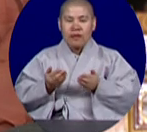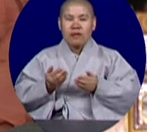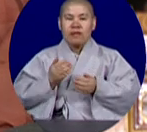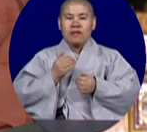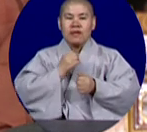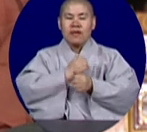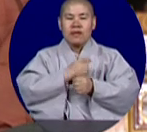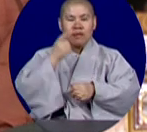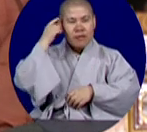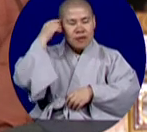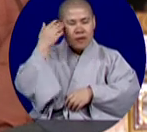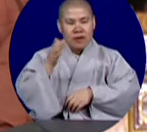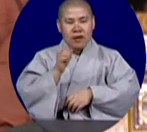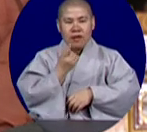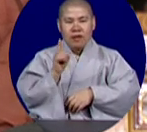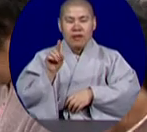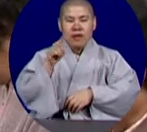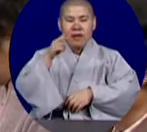이게 화두예요.